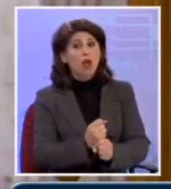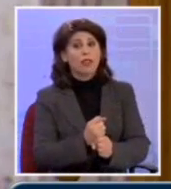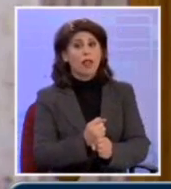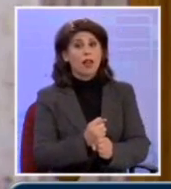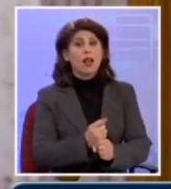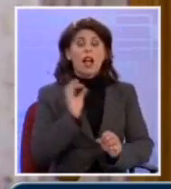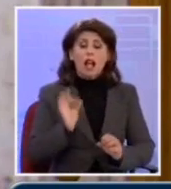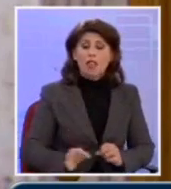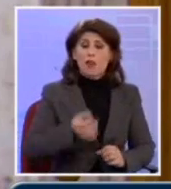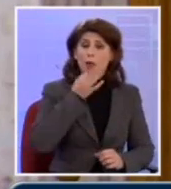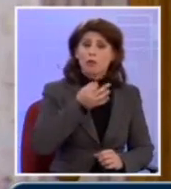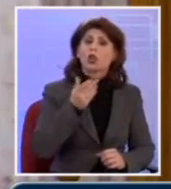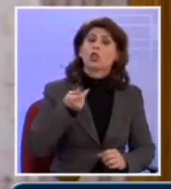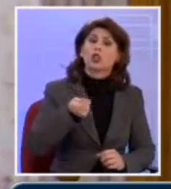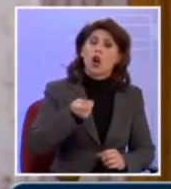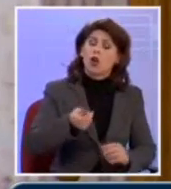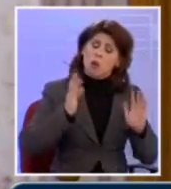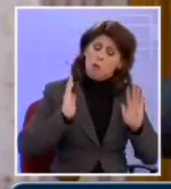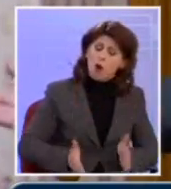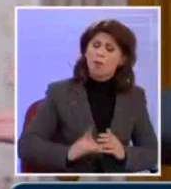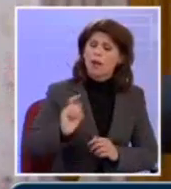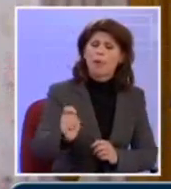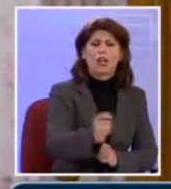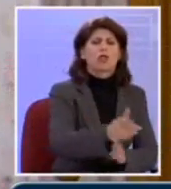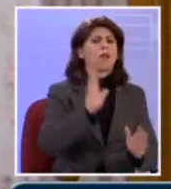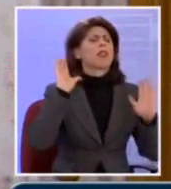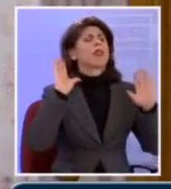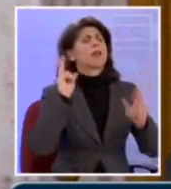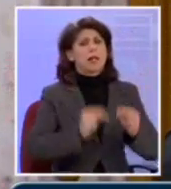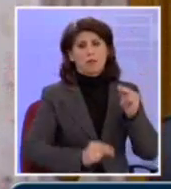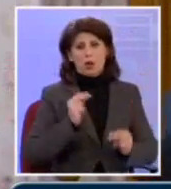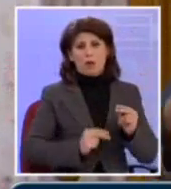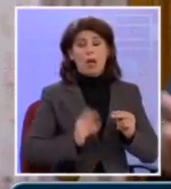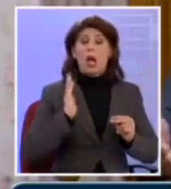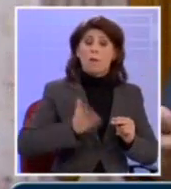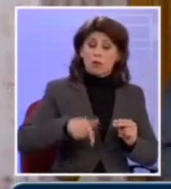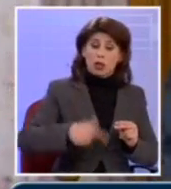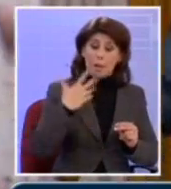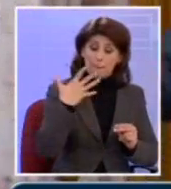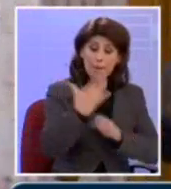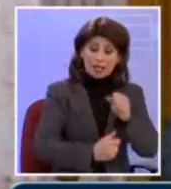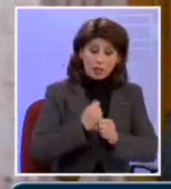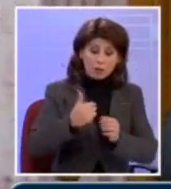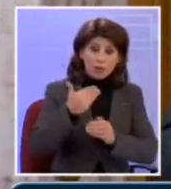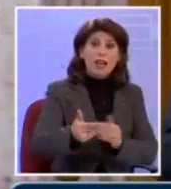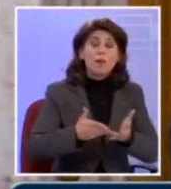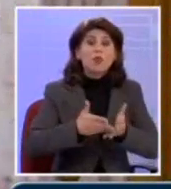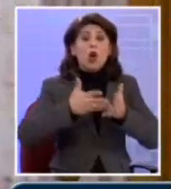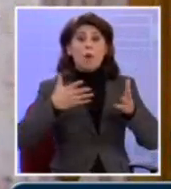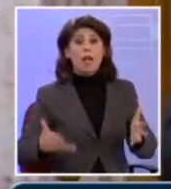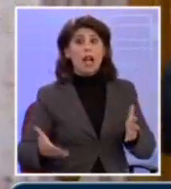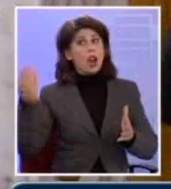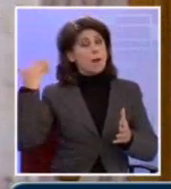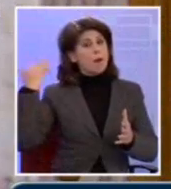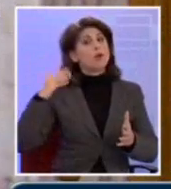κάθε ομιλία σας. Ότι το χρέος ήταν βιώσιμο, δεν υπάρχει πρόβλημα. Μπορούμε τώρα 5 χρόνια μετά που είναι μεγαλύτερο από ό,τι